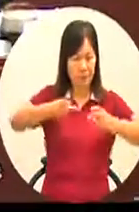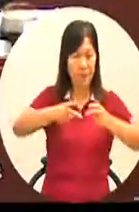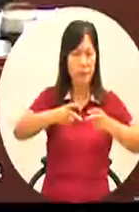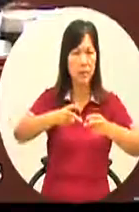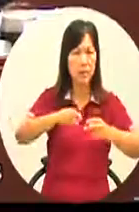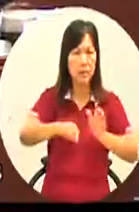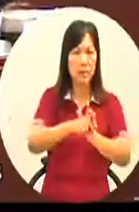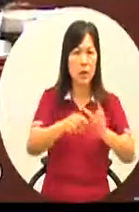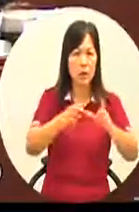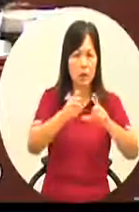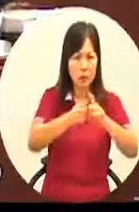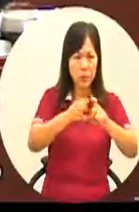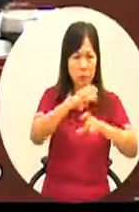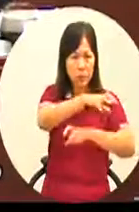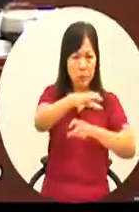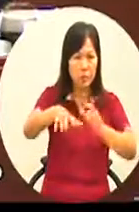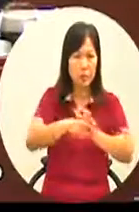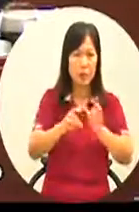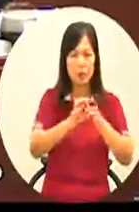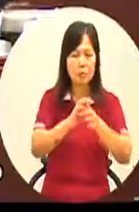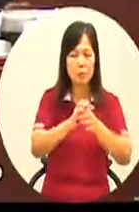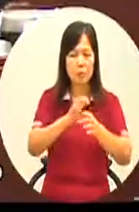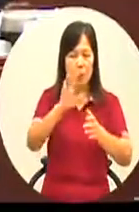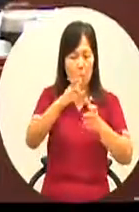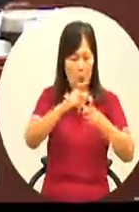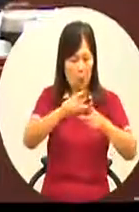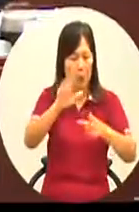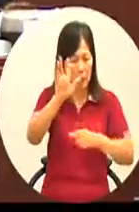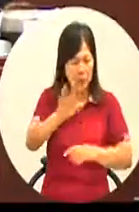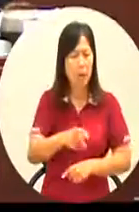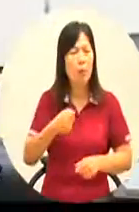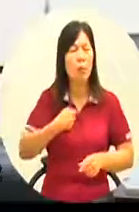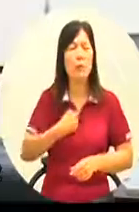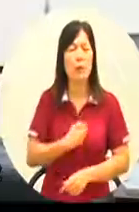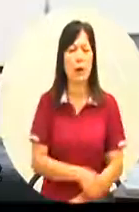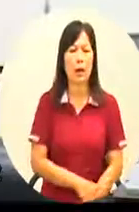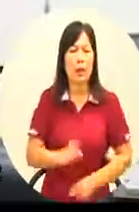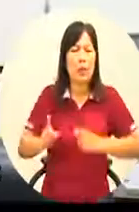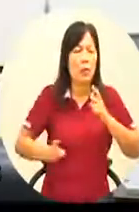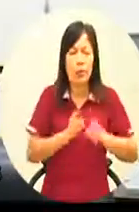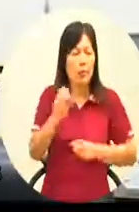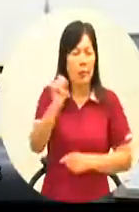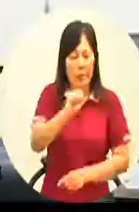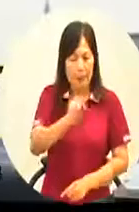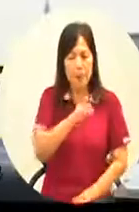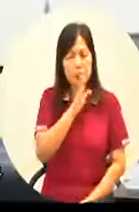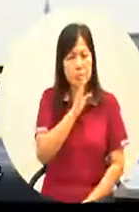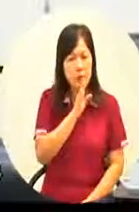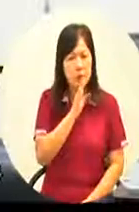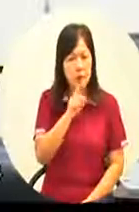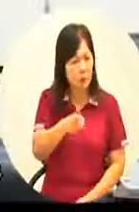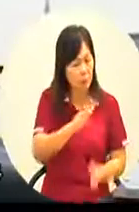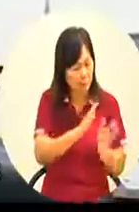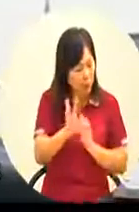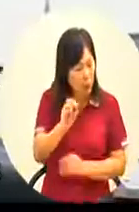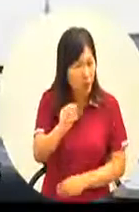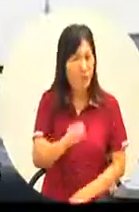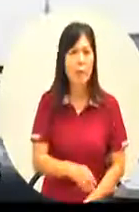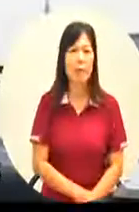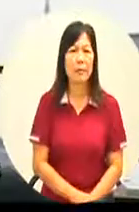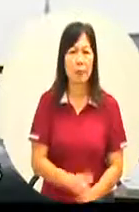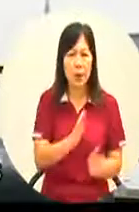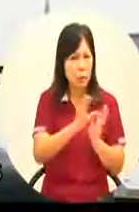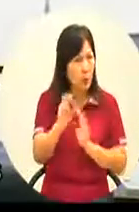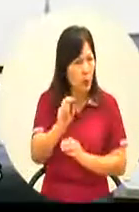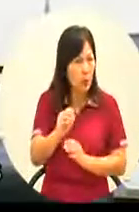样子的区域，那个其实是事关重大。 我知道重大啊，所以不能随便乱调。 对对对。 啊，你有准备有没有？有没有准备？啊、